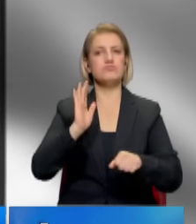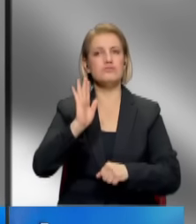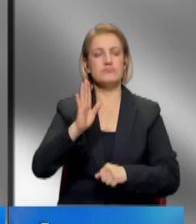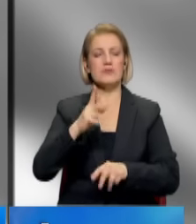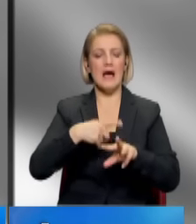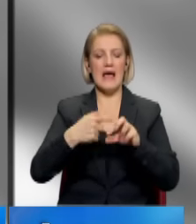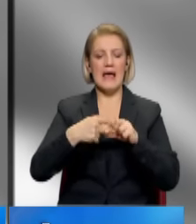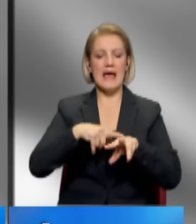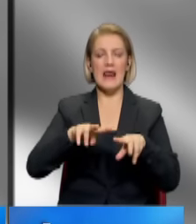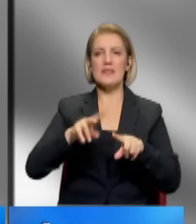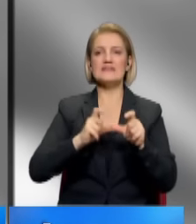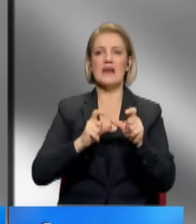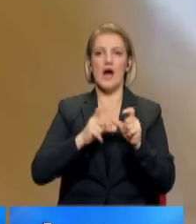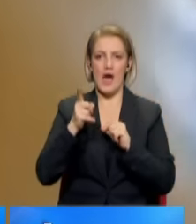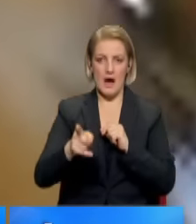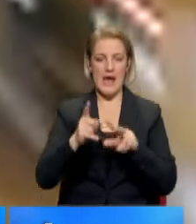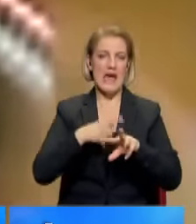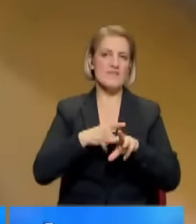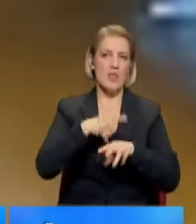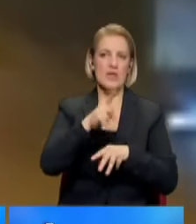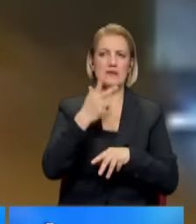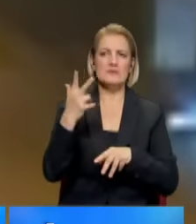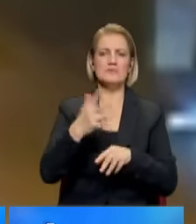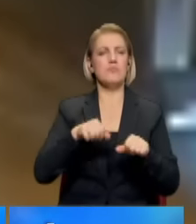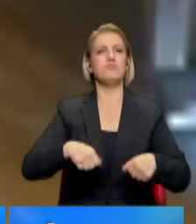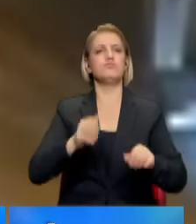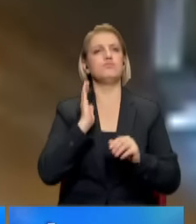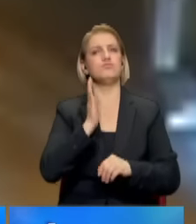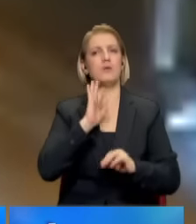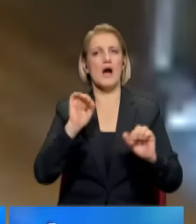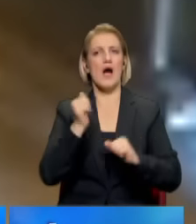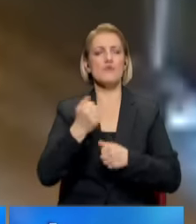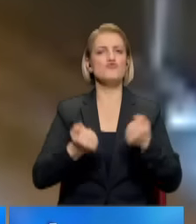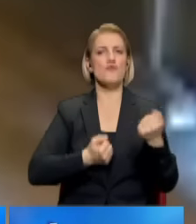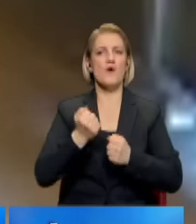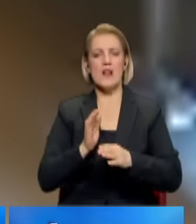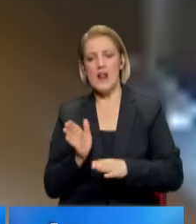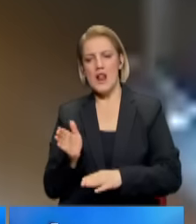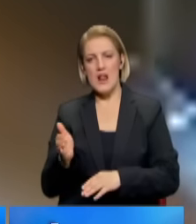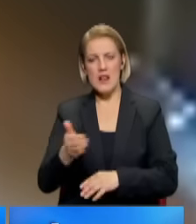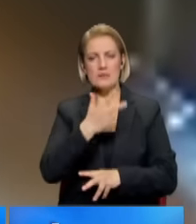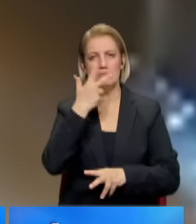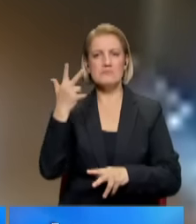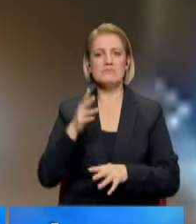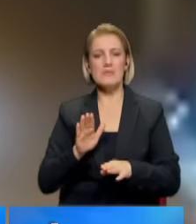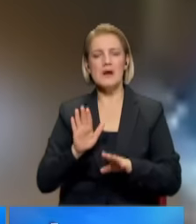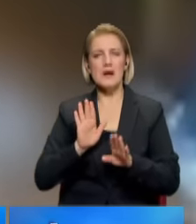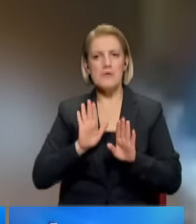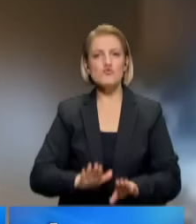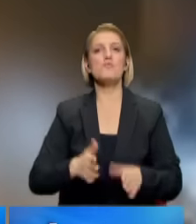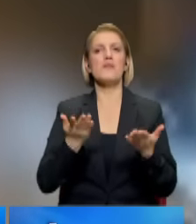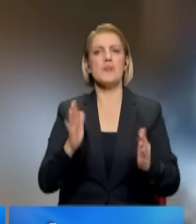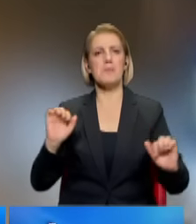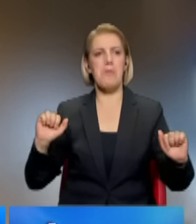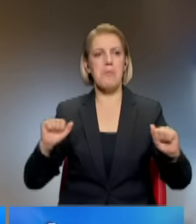Eren Sarıkaya ve Evren Çiçeklikaya. Onlar da hızla ilerliyordu. Kamyon sürücüsü dönüş yaparken hızını kesmedi,